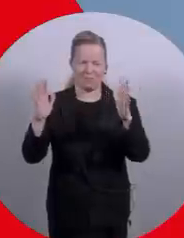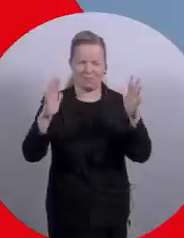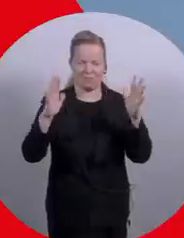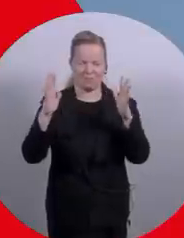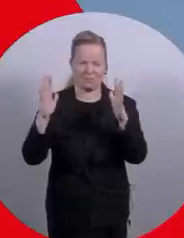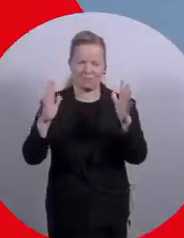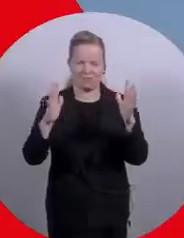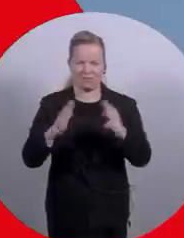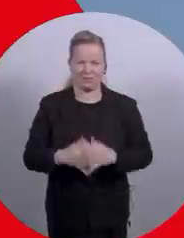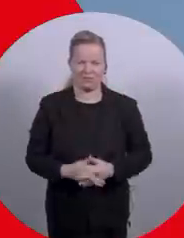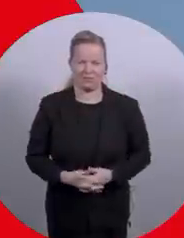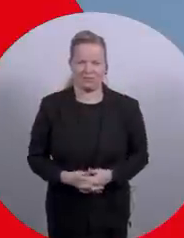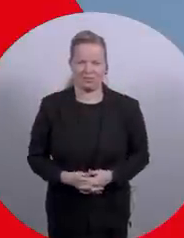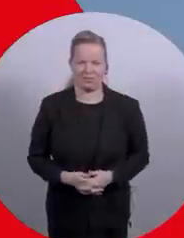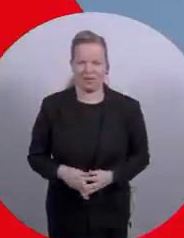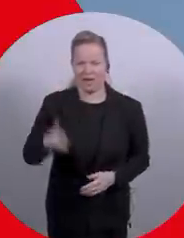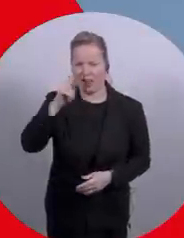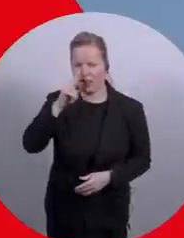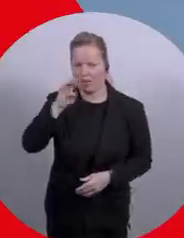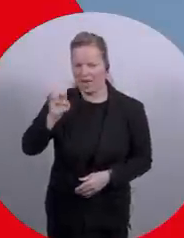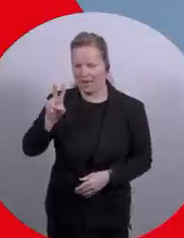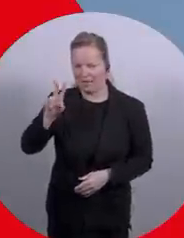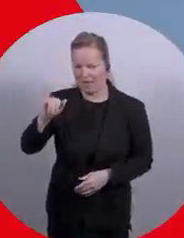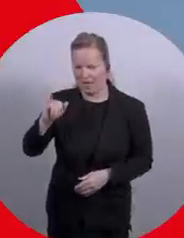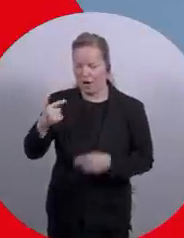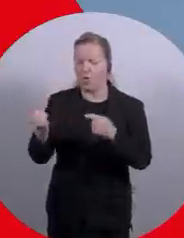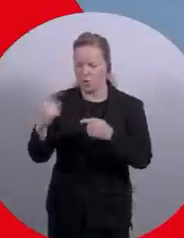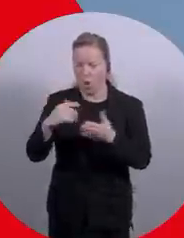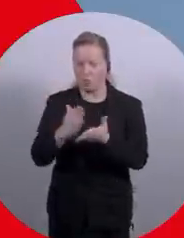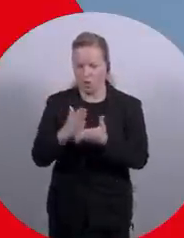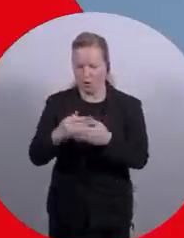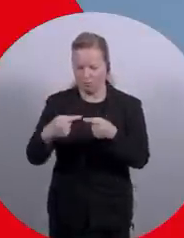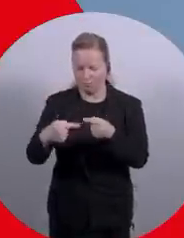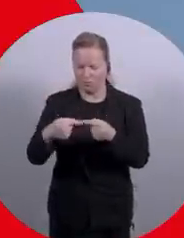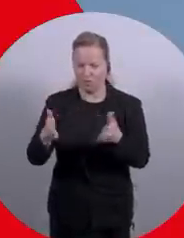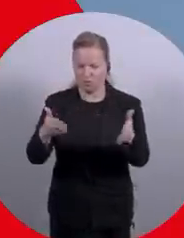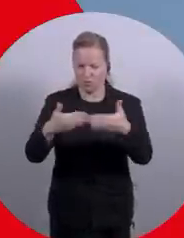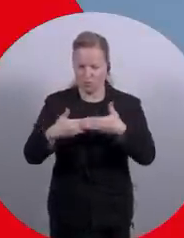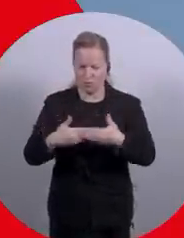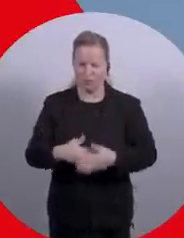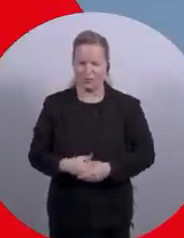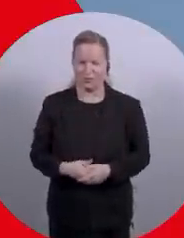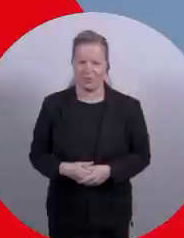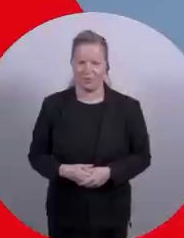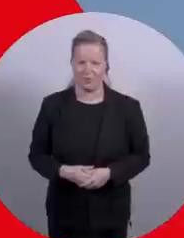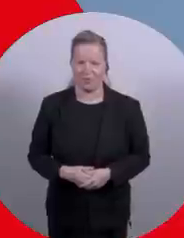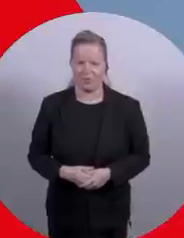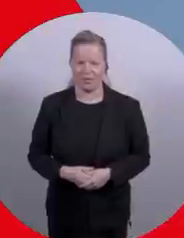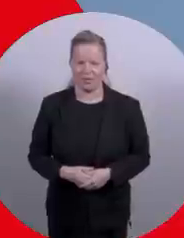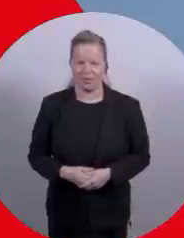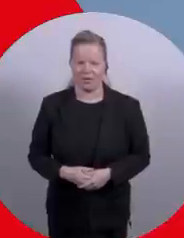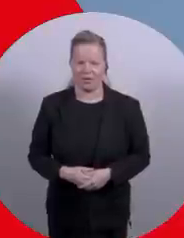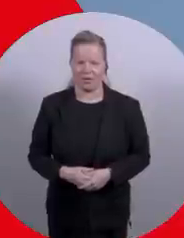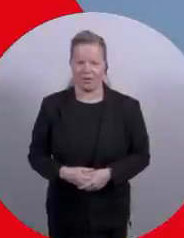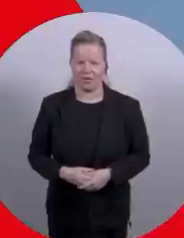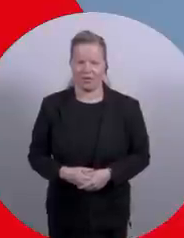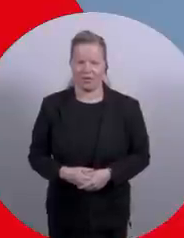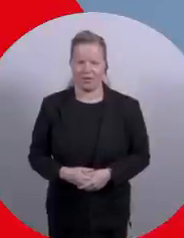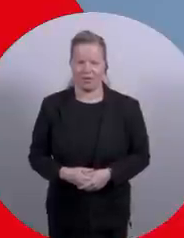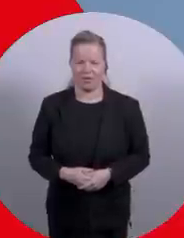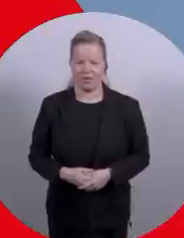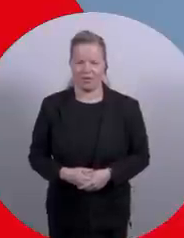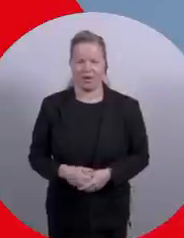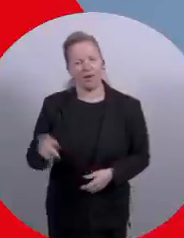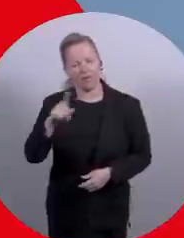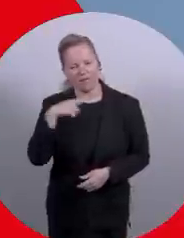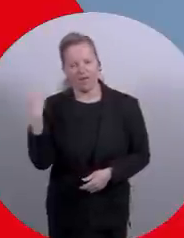und liebe Evi komm schon zum Schluss der Ausführungen wie stark war das eigentlicher was